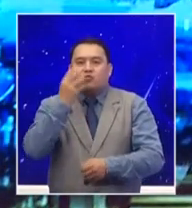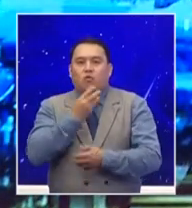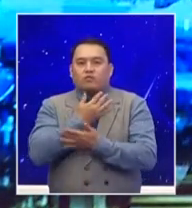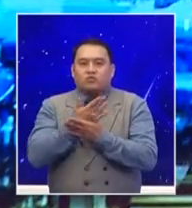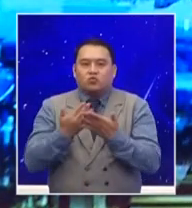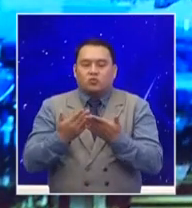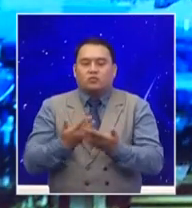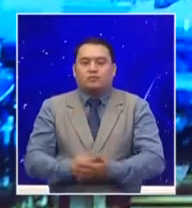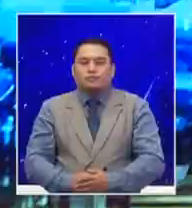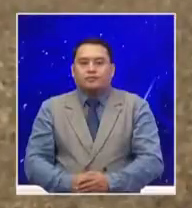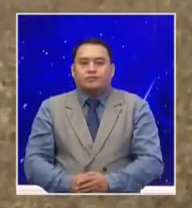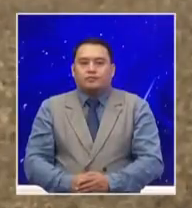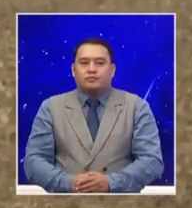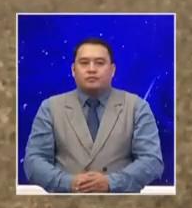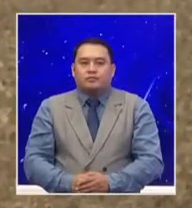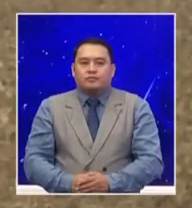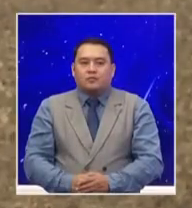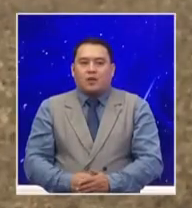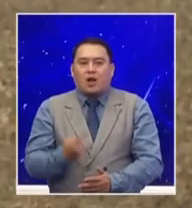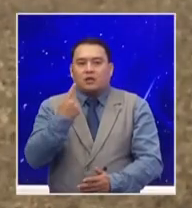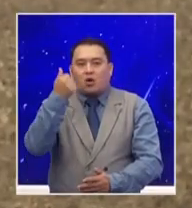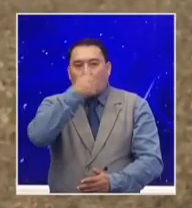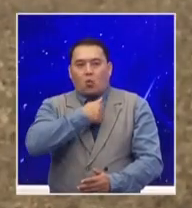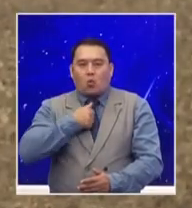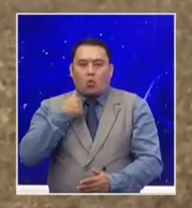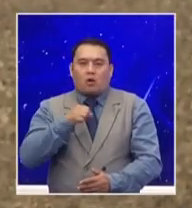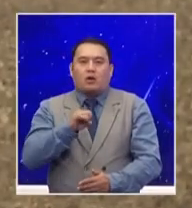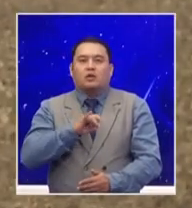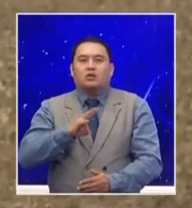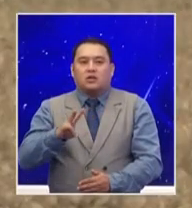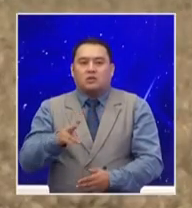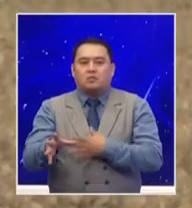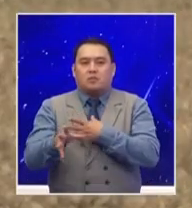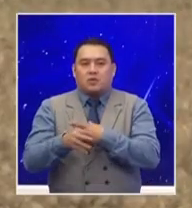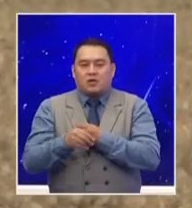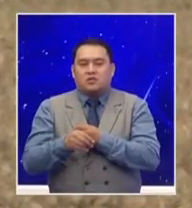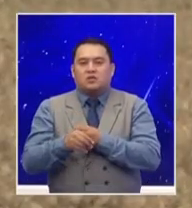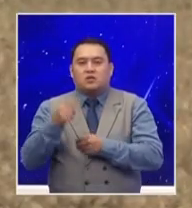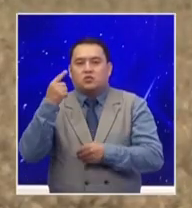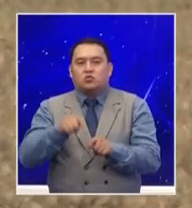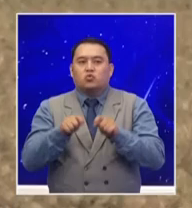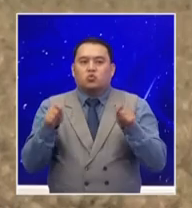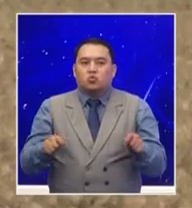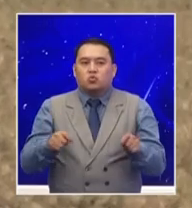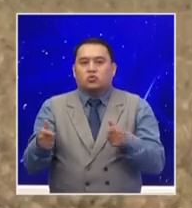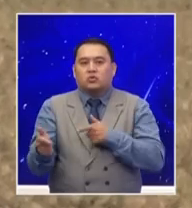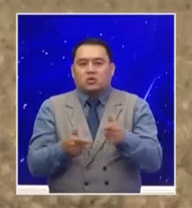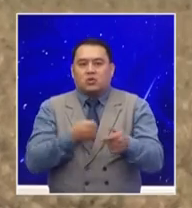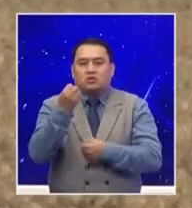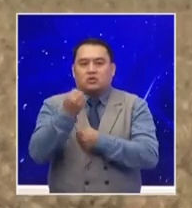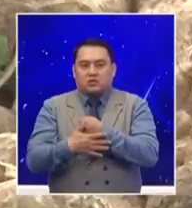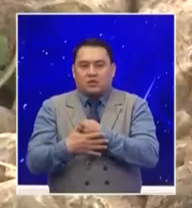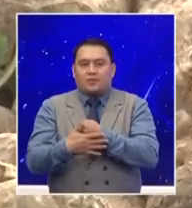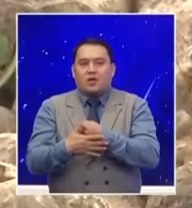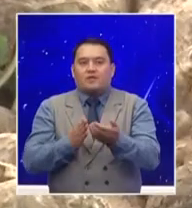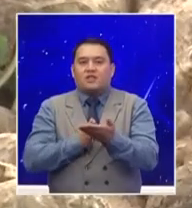плодово-овощном направлении. Год назад аграрий Айдын Дюсембинов вместе с единомышленниками создал сервисно-заготовительный центр.